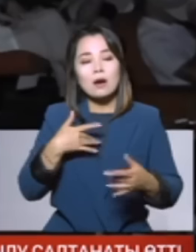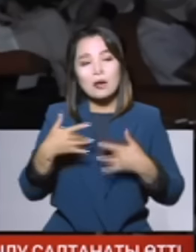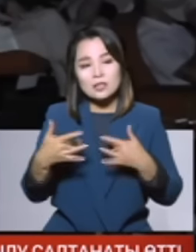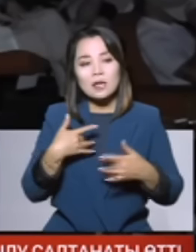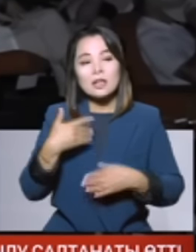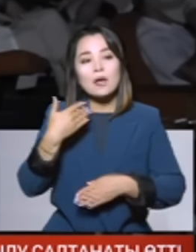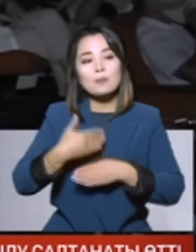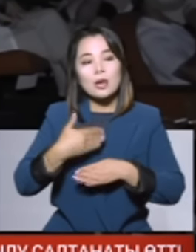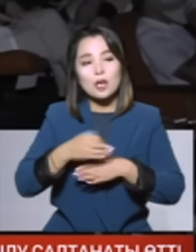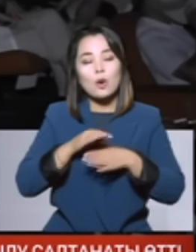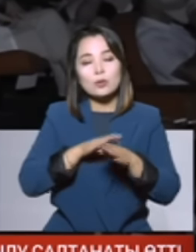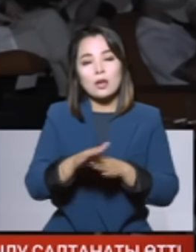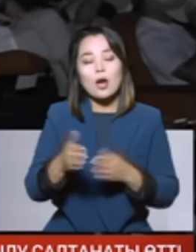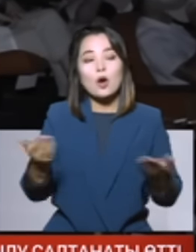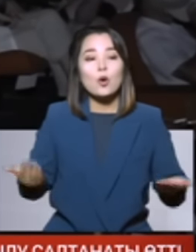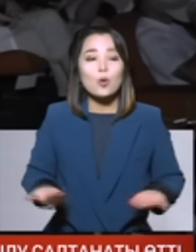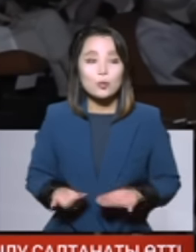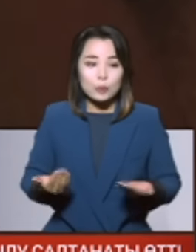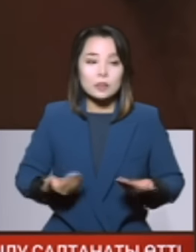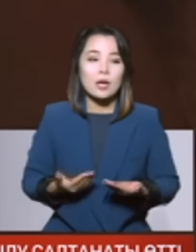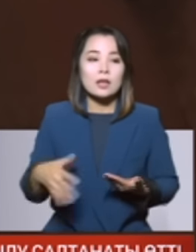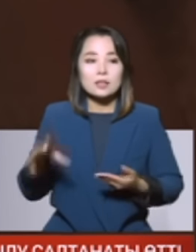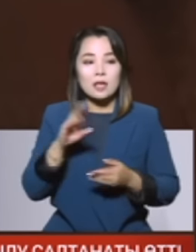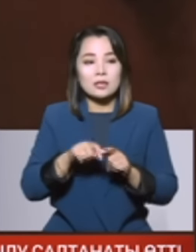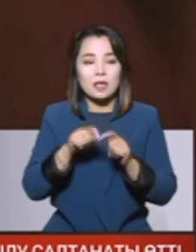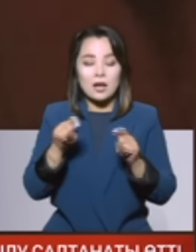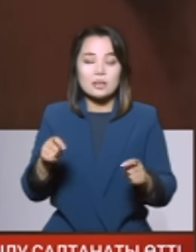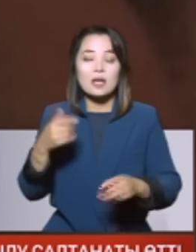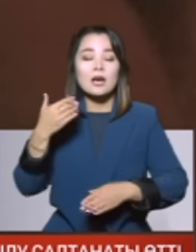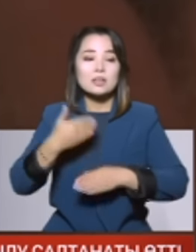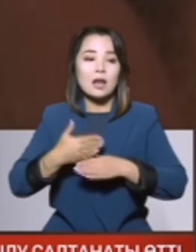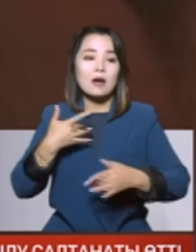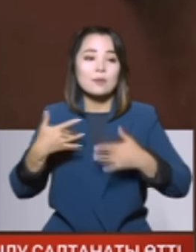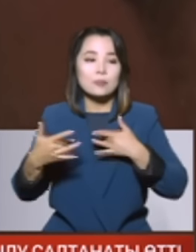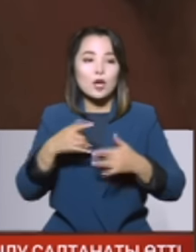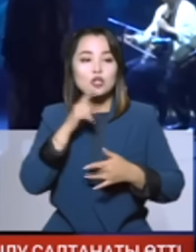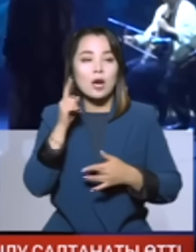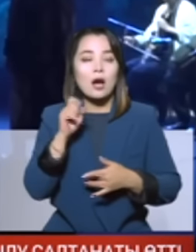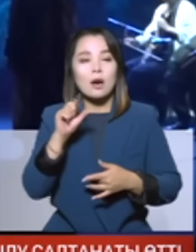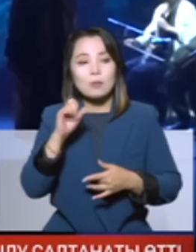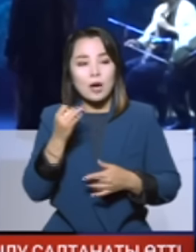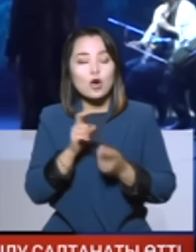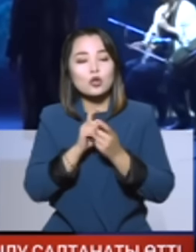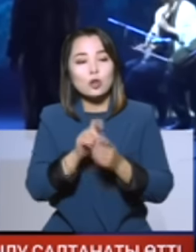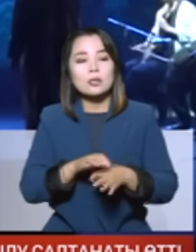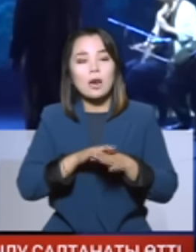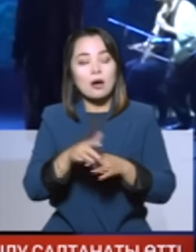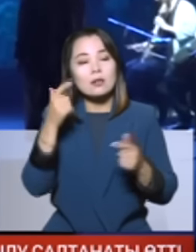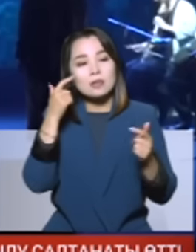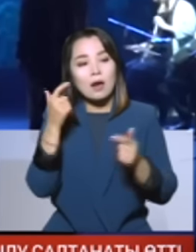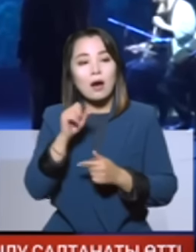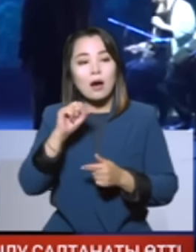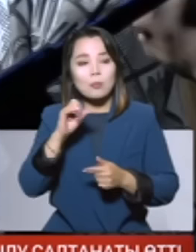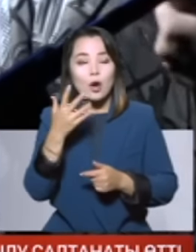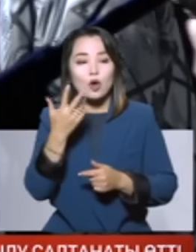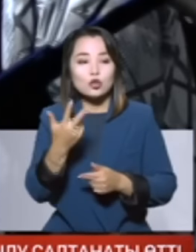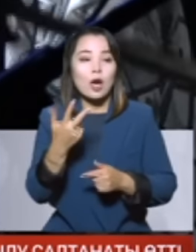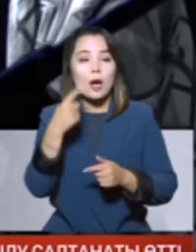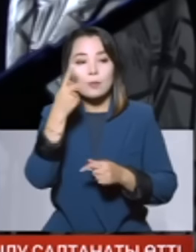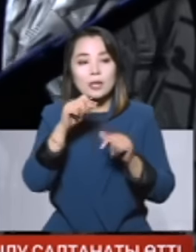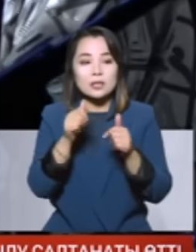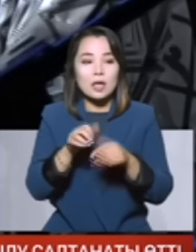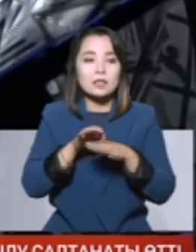өтті. Абайдың өмір жолымынан сыр шертетін концерттік спектакльде жас Абай, күрескер Абай, дана Абайдың үш бейнесі